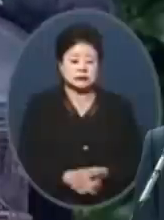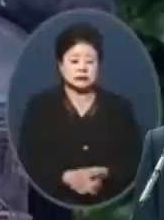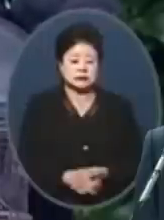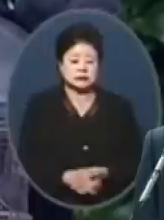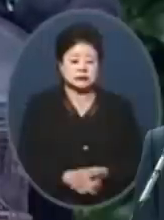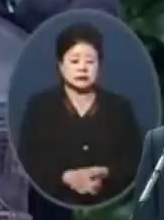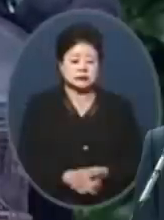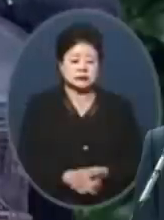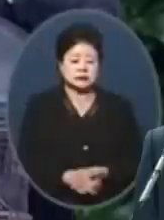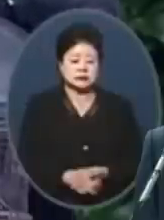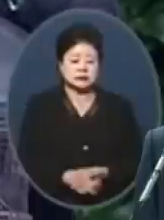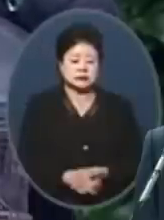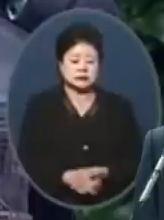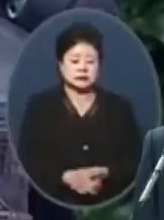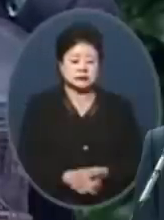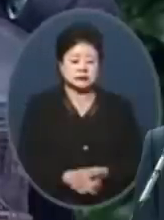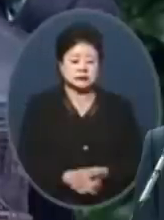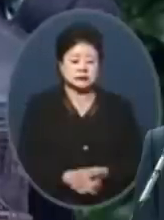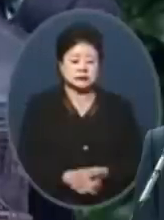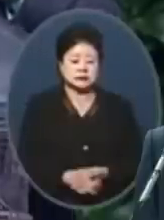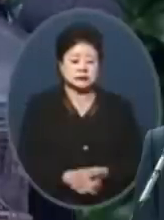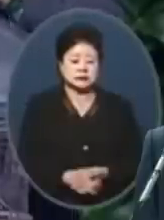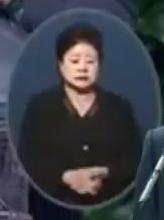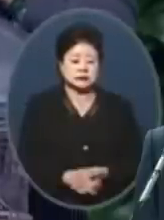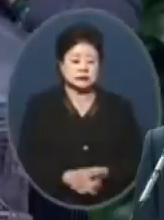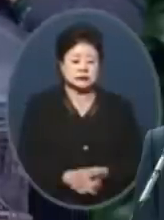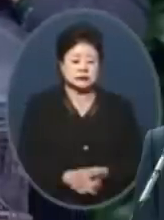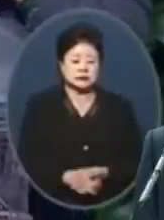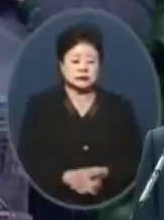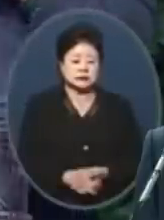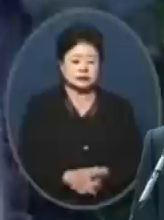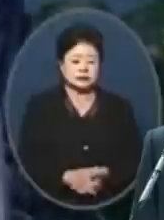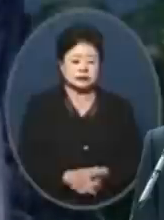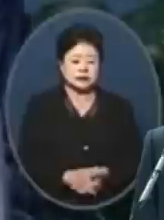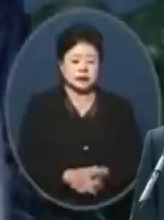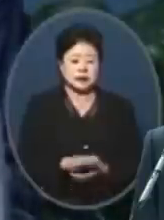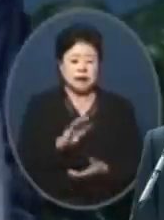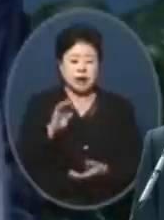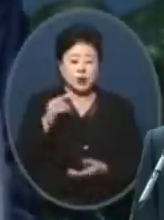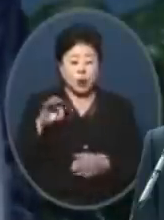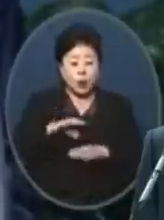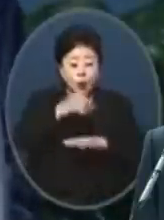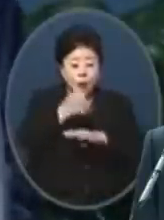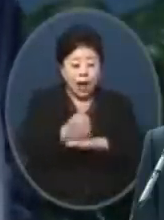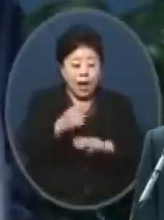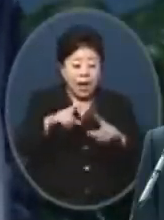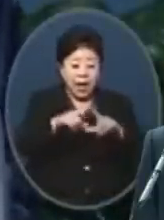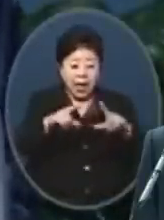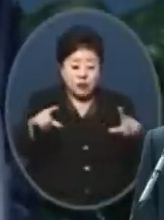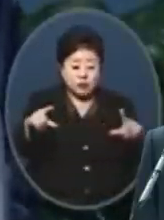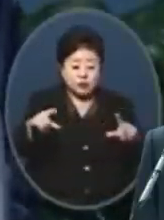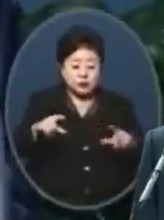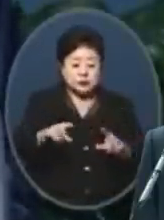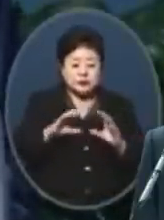out of Egypt together, what a sight that must have been. 바로 왕도 애굽의